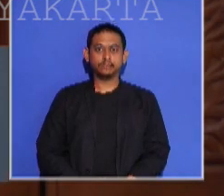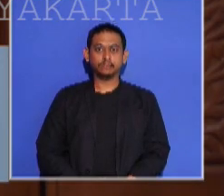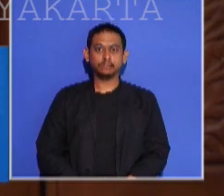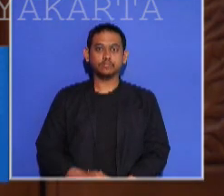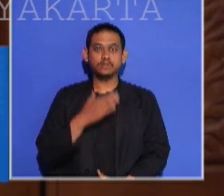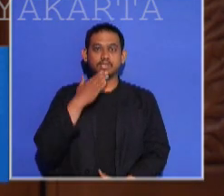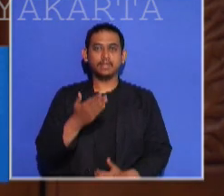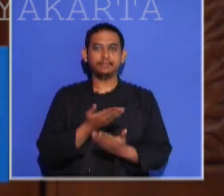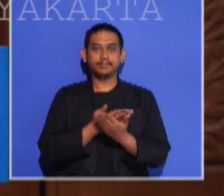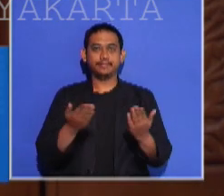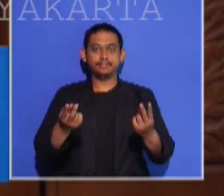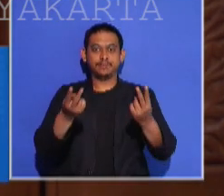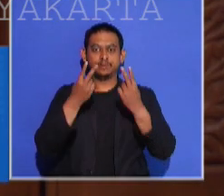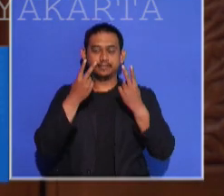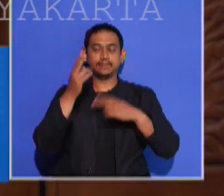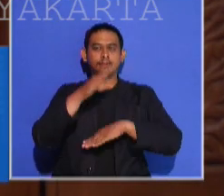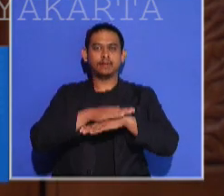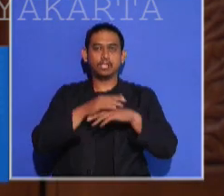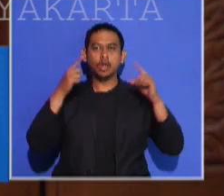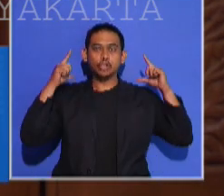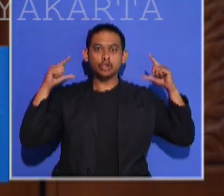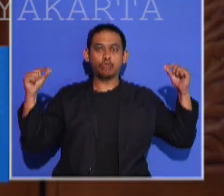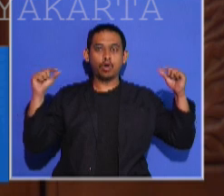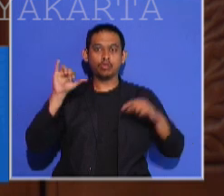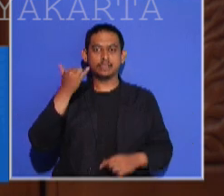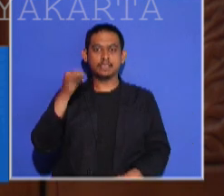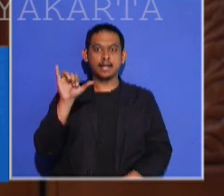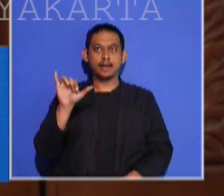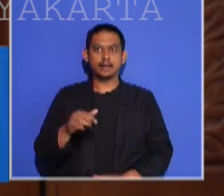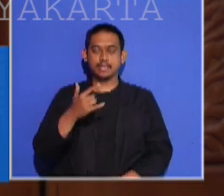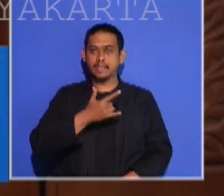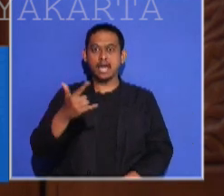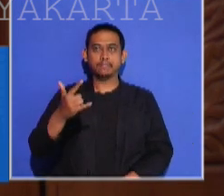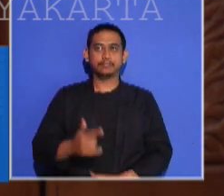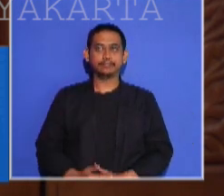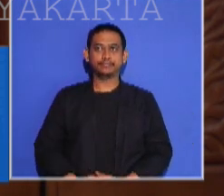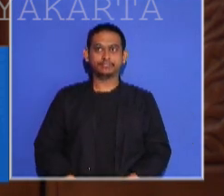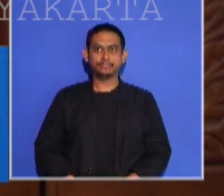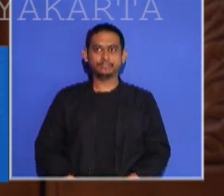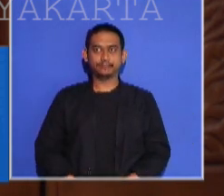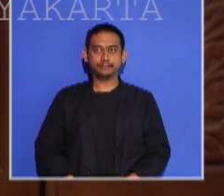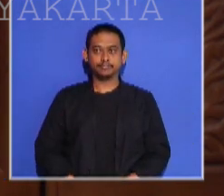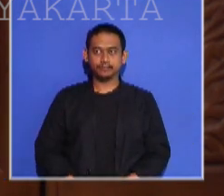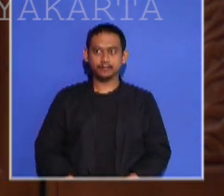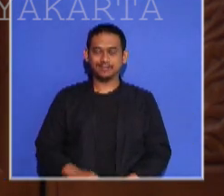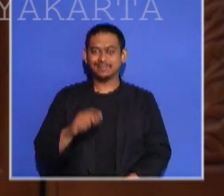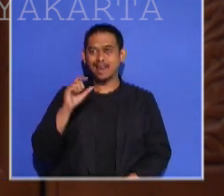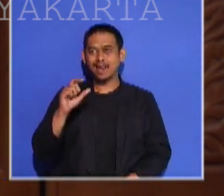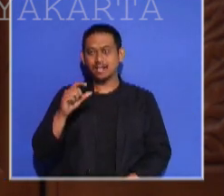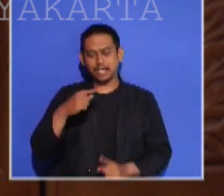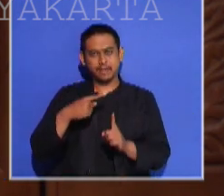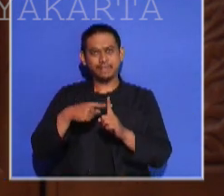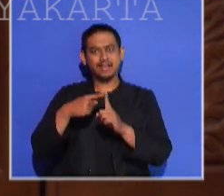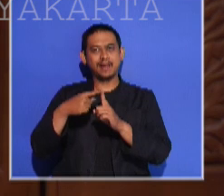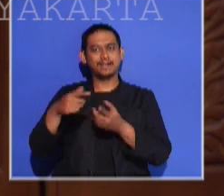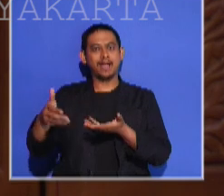Matur nuwun panjenengan tasih mirsani pawartos basa Jawi Yogyakarta. Purwabersa kathah cara kangge nikelaken asiling olah